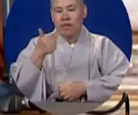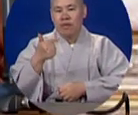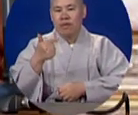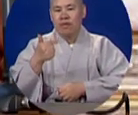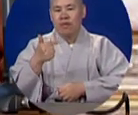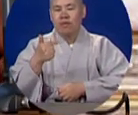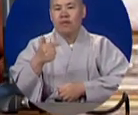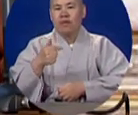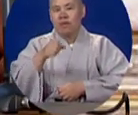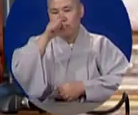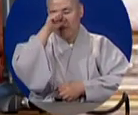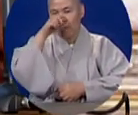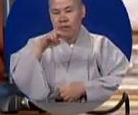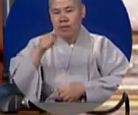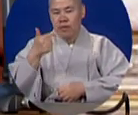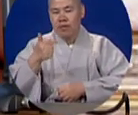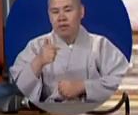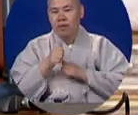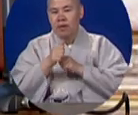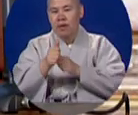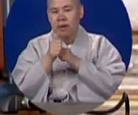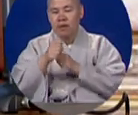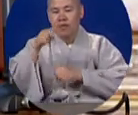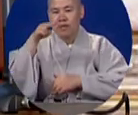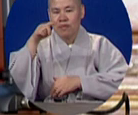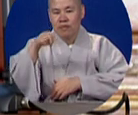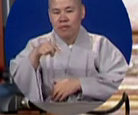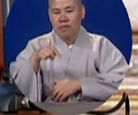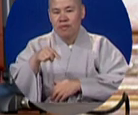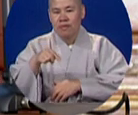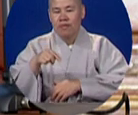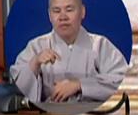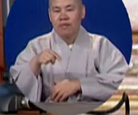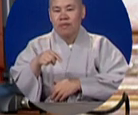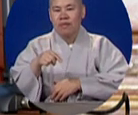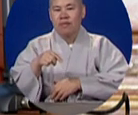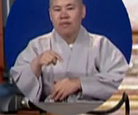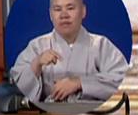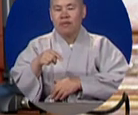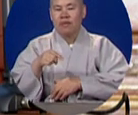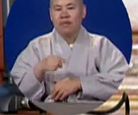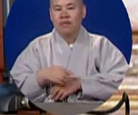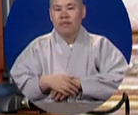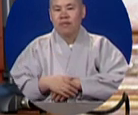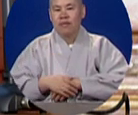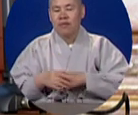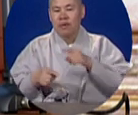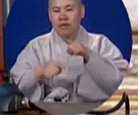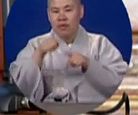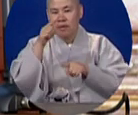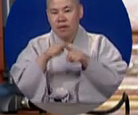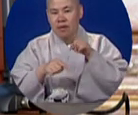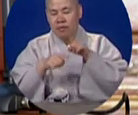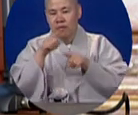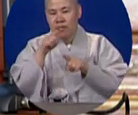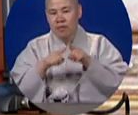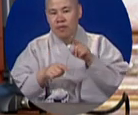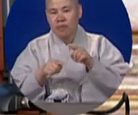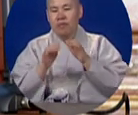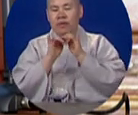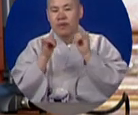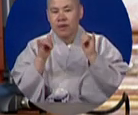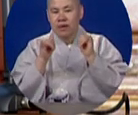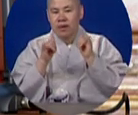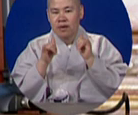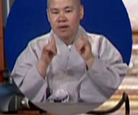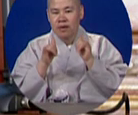착할선자 따를수자 선분별은 뭐냐 저게 나무다 저게 사람이다